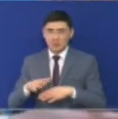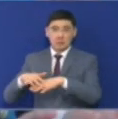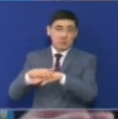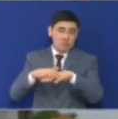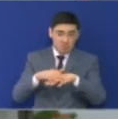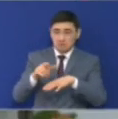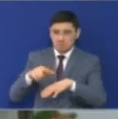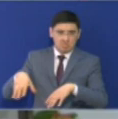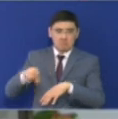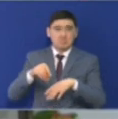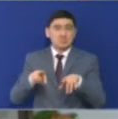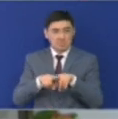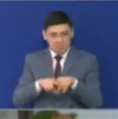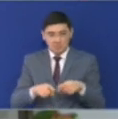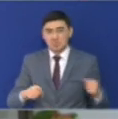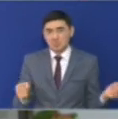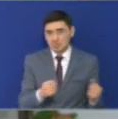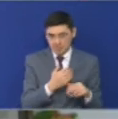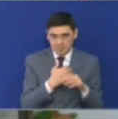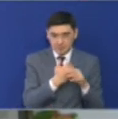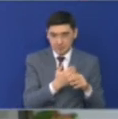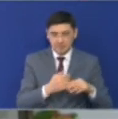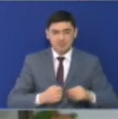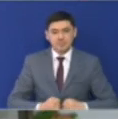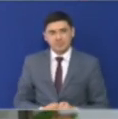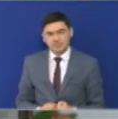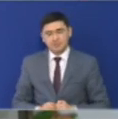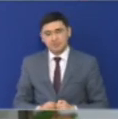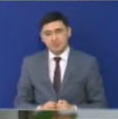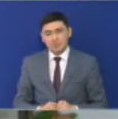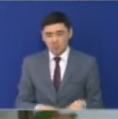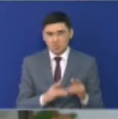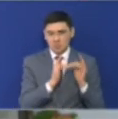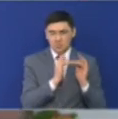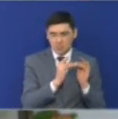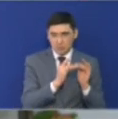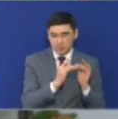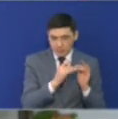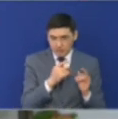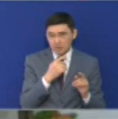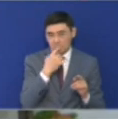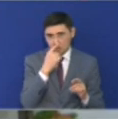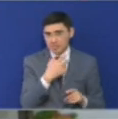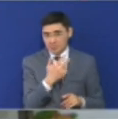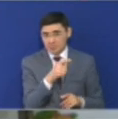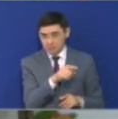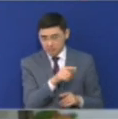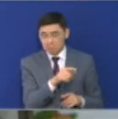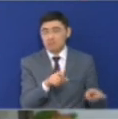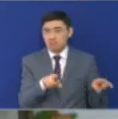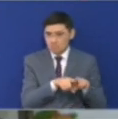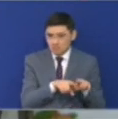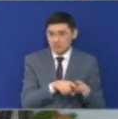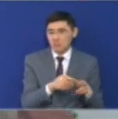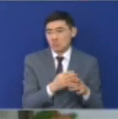общественности. Из школы вот некоторые, в том числе вот первыми начал этот интернат, присоединяются к отдельному сбору мусора,